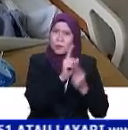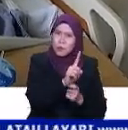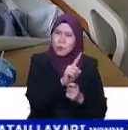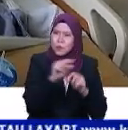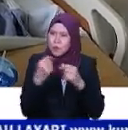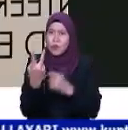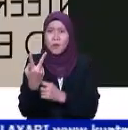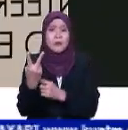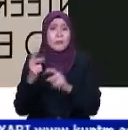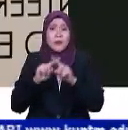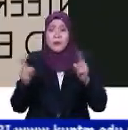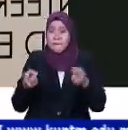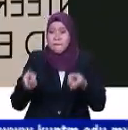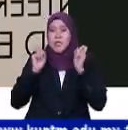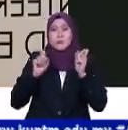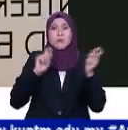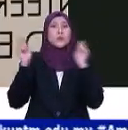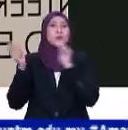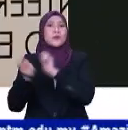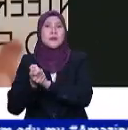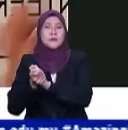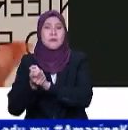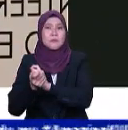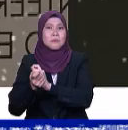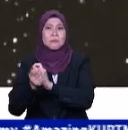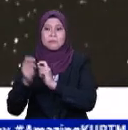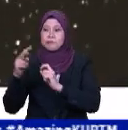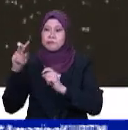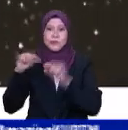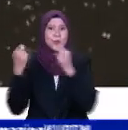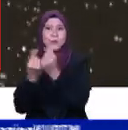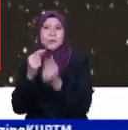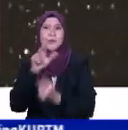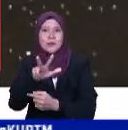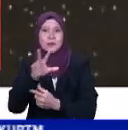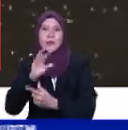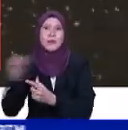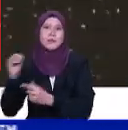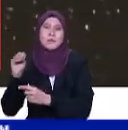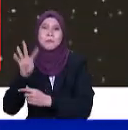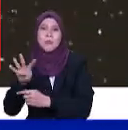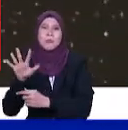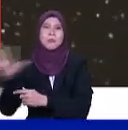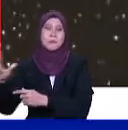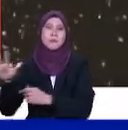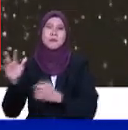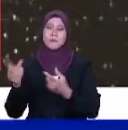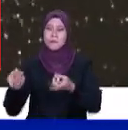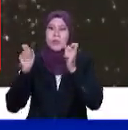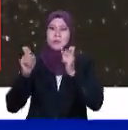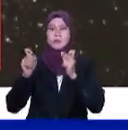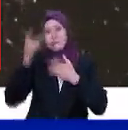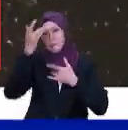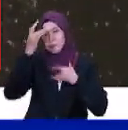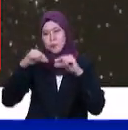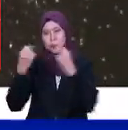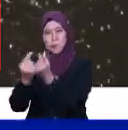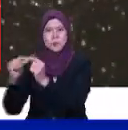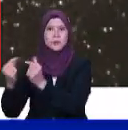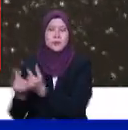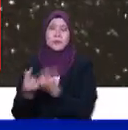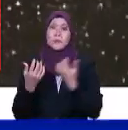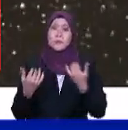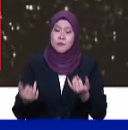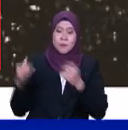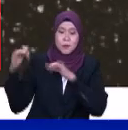2, tiba-tiba dalam masa cepat dia bertukar menjadi kategori 3, 4 dan 5 lah. Berbanding penyebaran varian sebelum ini, varian Delta